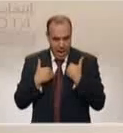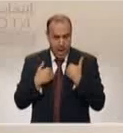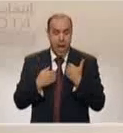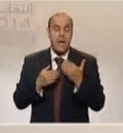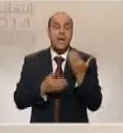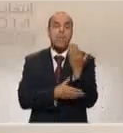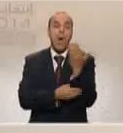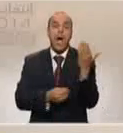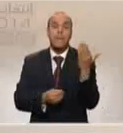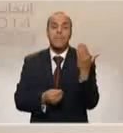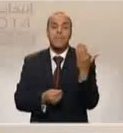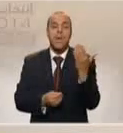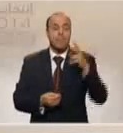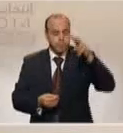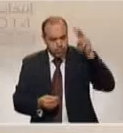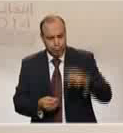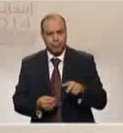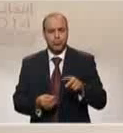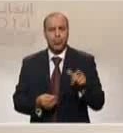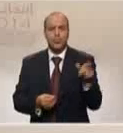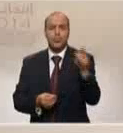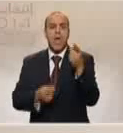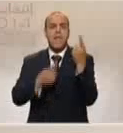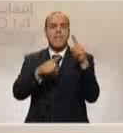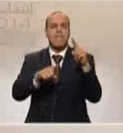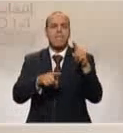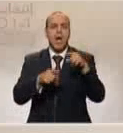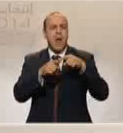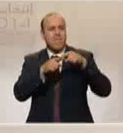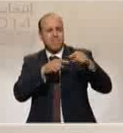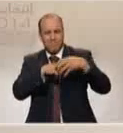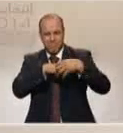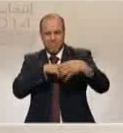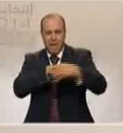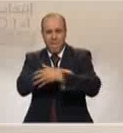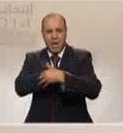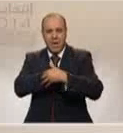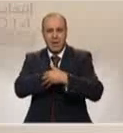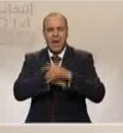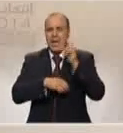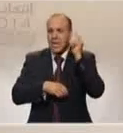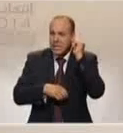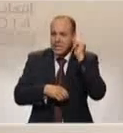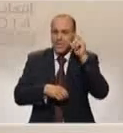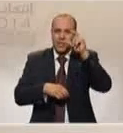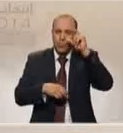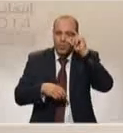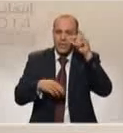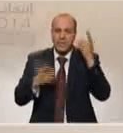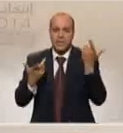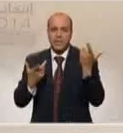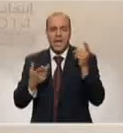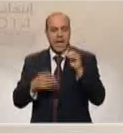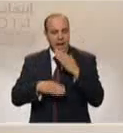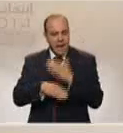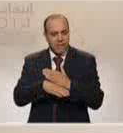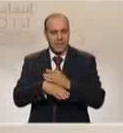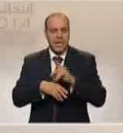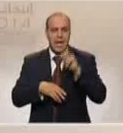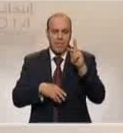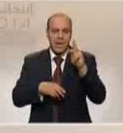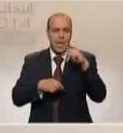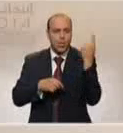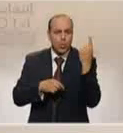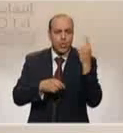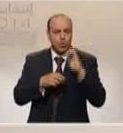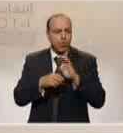المحامي الرسمي المتطوع للدفاع عن المناطق المحرومه في تونس عن القصرين عن سيدي بوزيد عن قفصه عن قبلي عن توزر